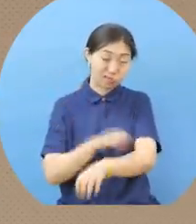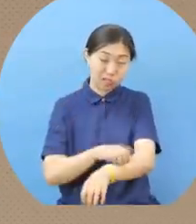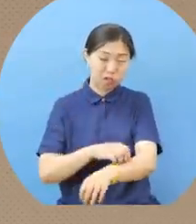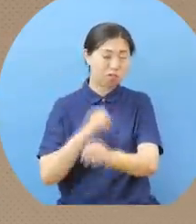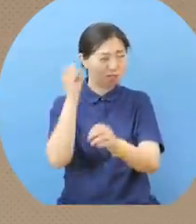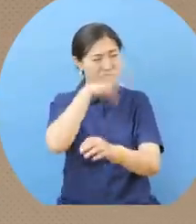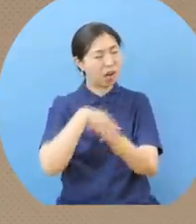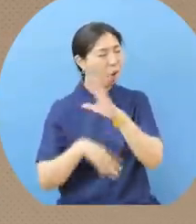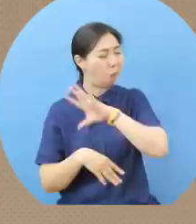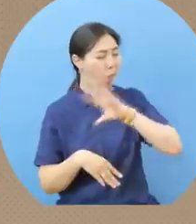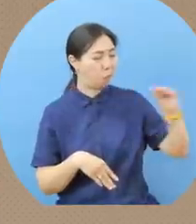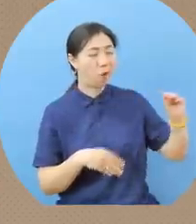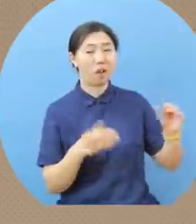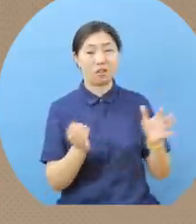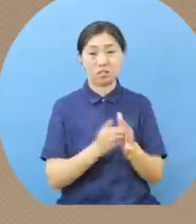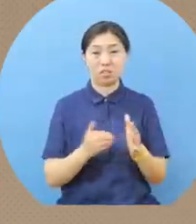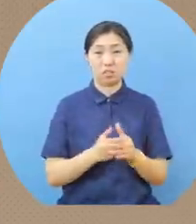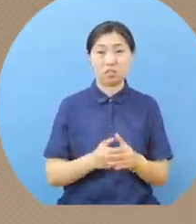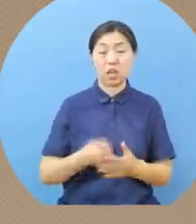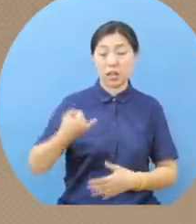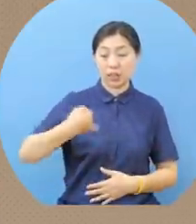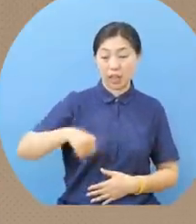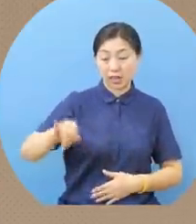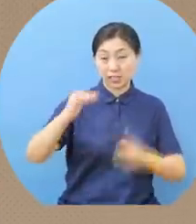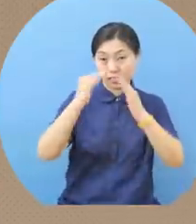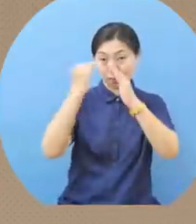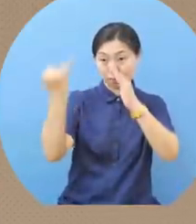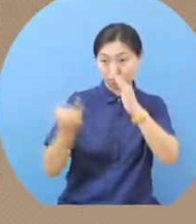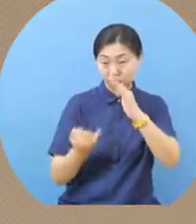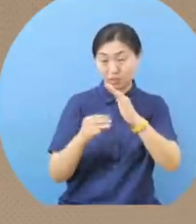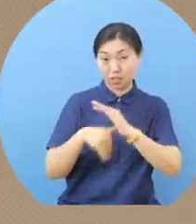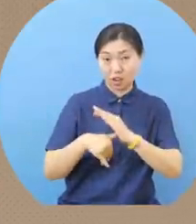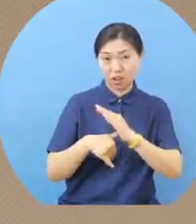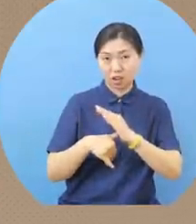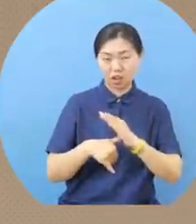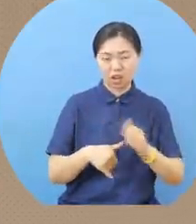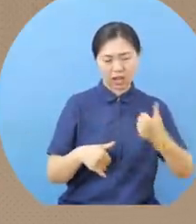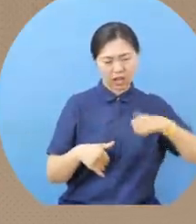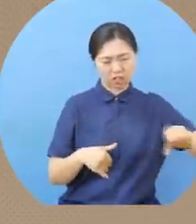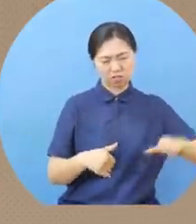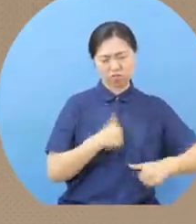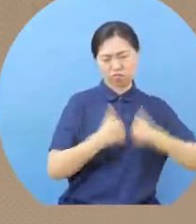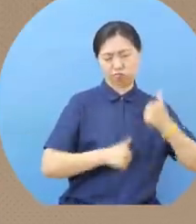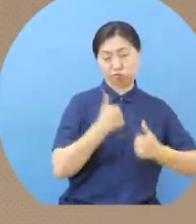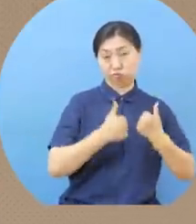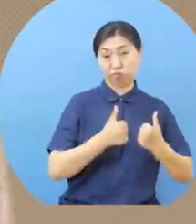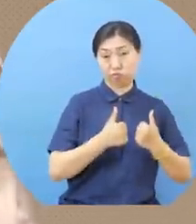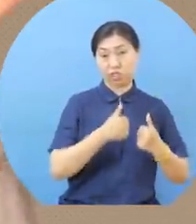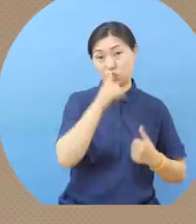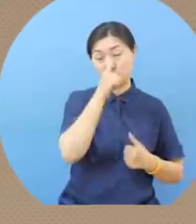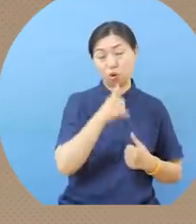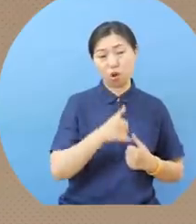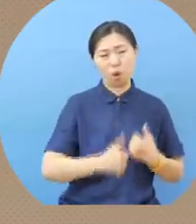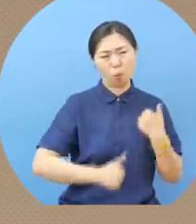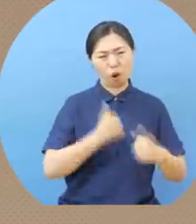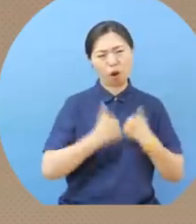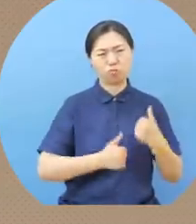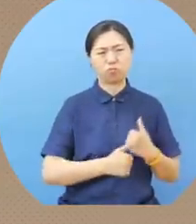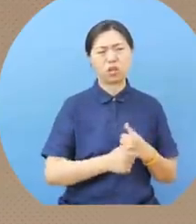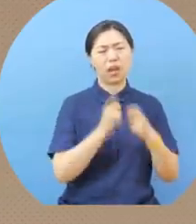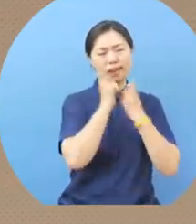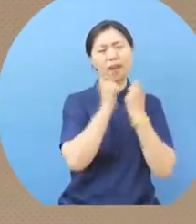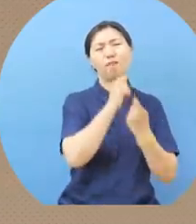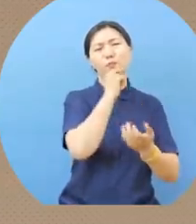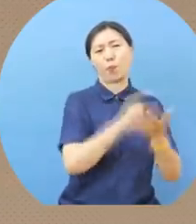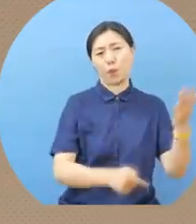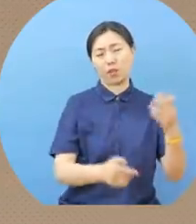되지 그럼 따라야 가 집에 왔을 때 아들이 뭐 한해 고환암 은 주문 손해 지금 그냥